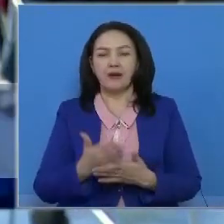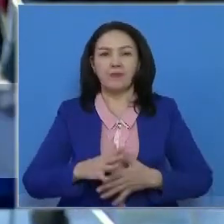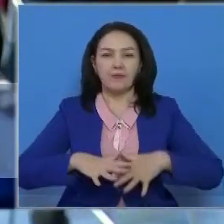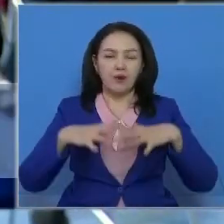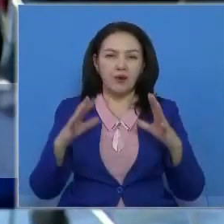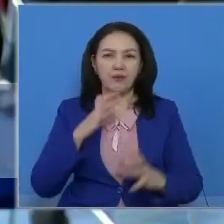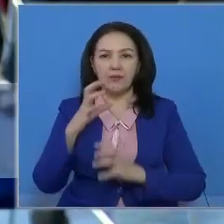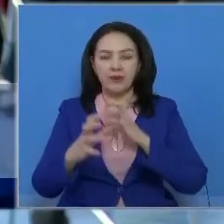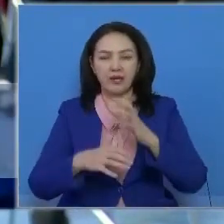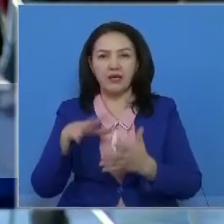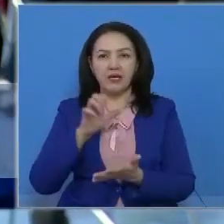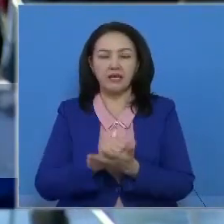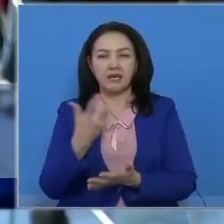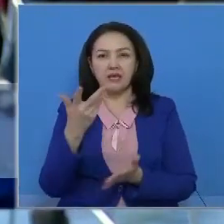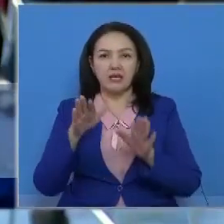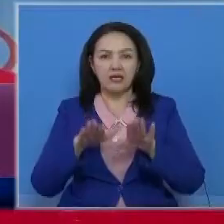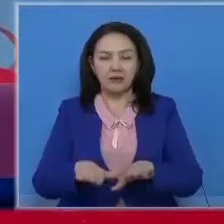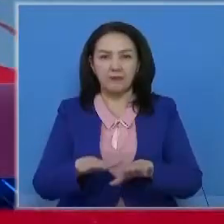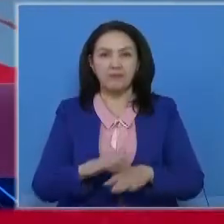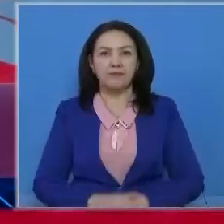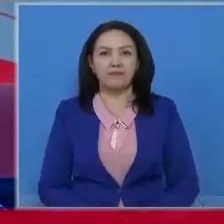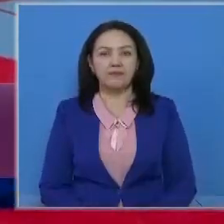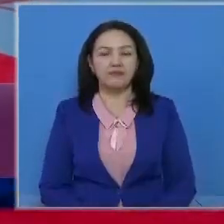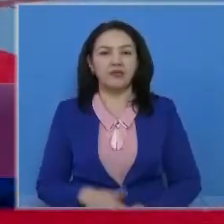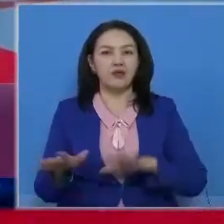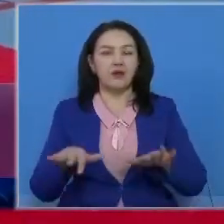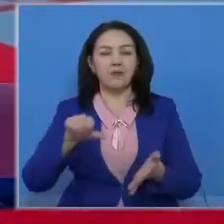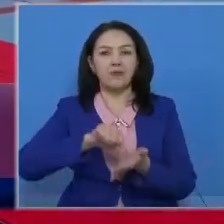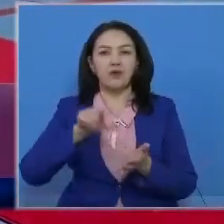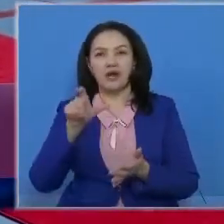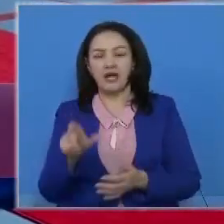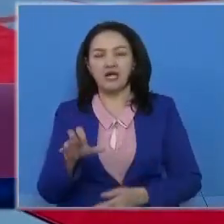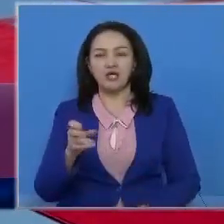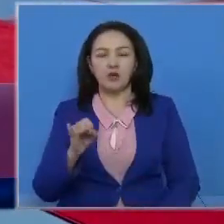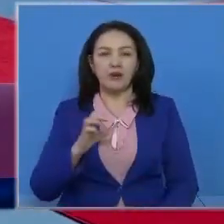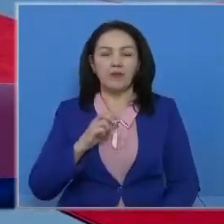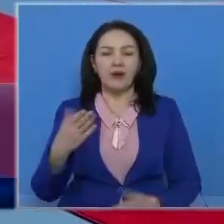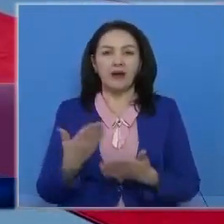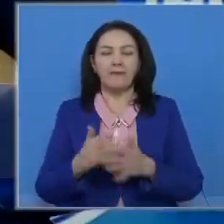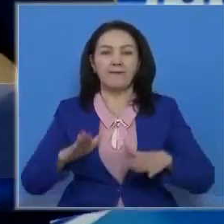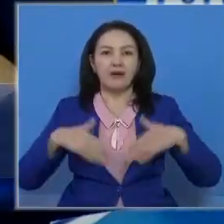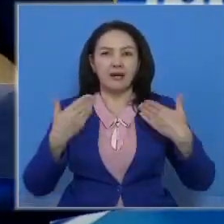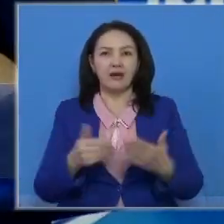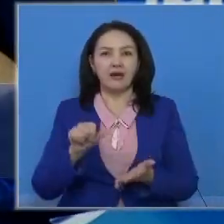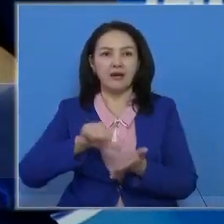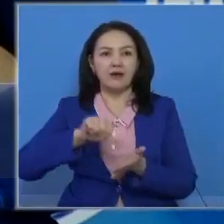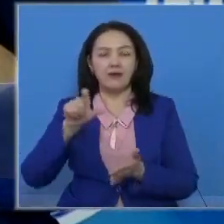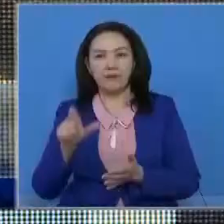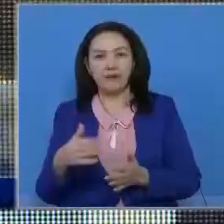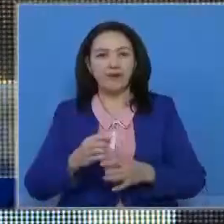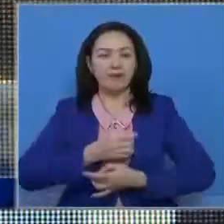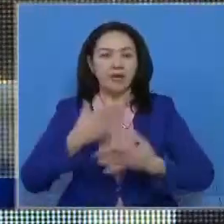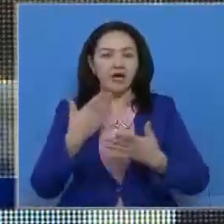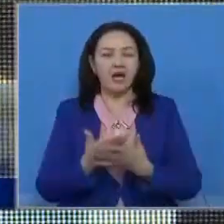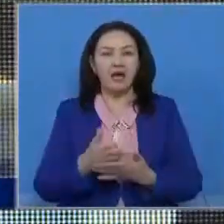рейтинг в мире. Сейчас я занимаю 3-е место в рейтинге. В церемонии принял участие аким области. Ералы Тыкжанов поздравил участников мероприятия с